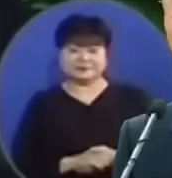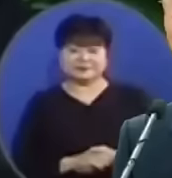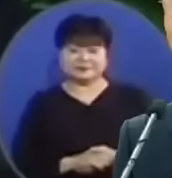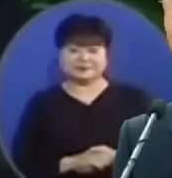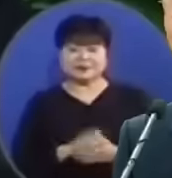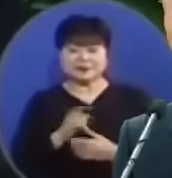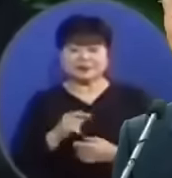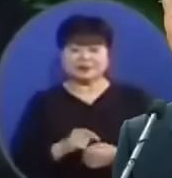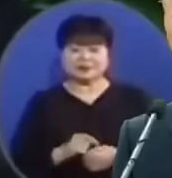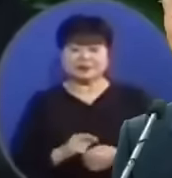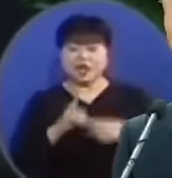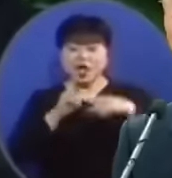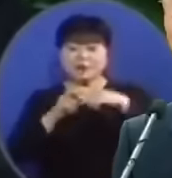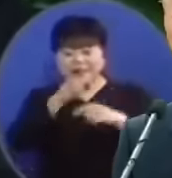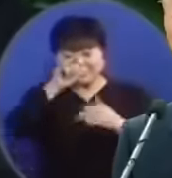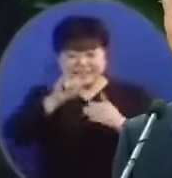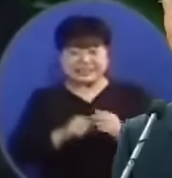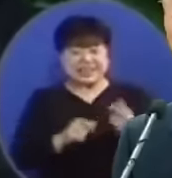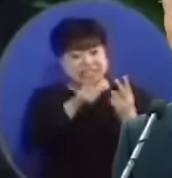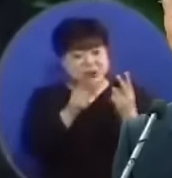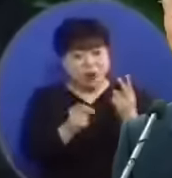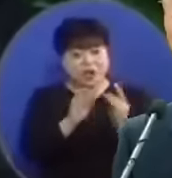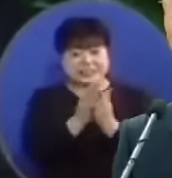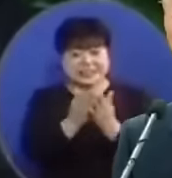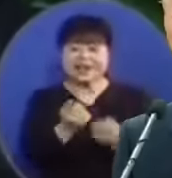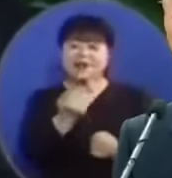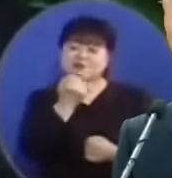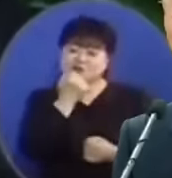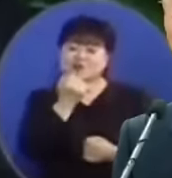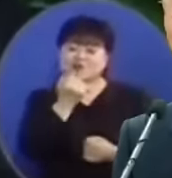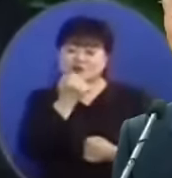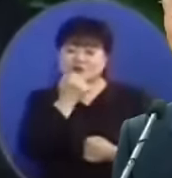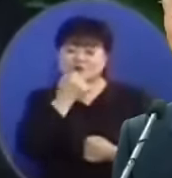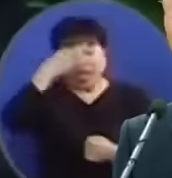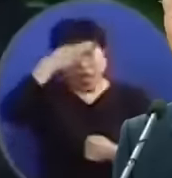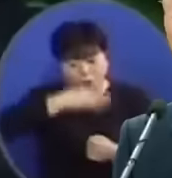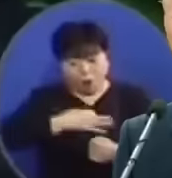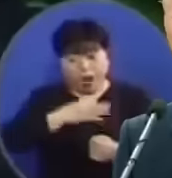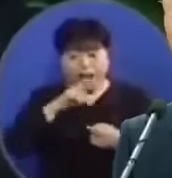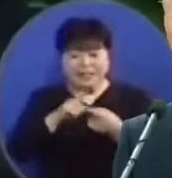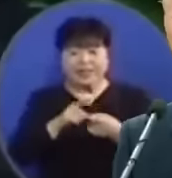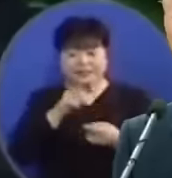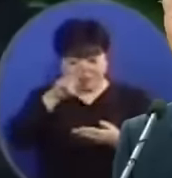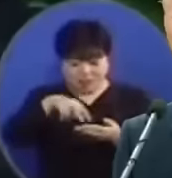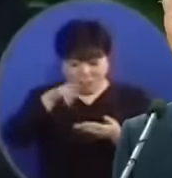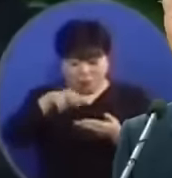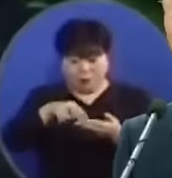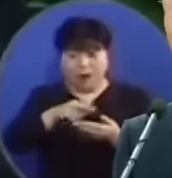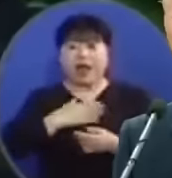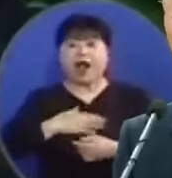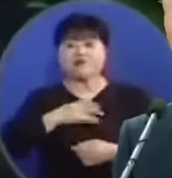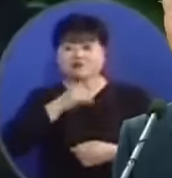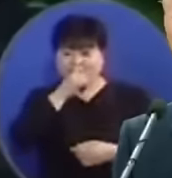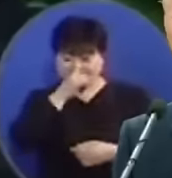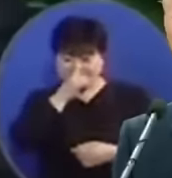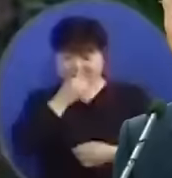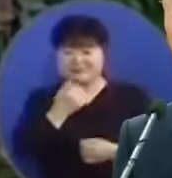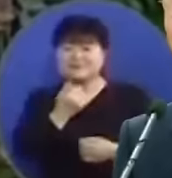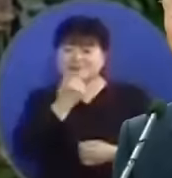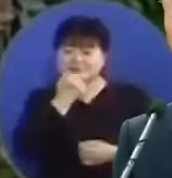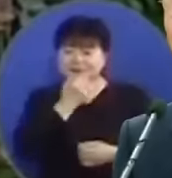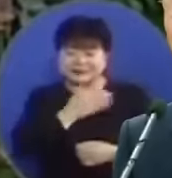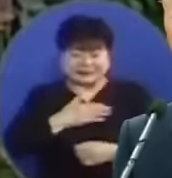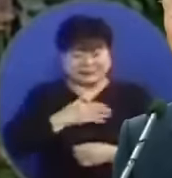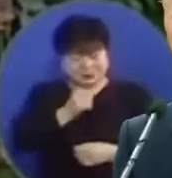그것이 플러스 인생 이월호의 웃음의 효과에 대해서 말한 것을 읽어보면 잘 알 수 있습니다. 웃으면